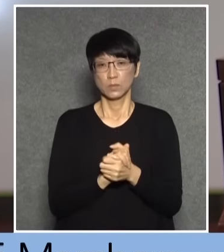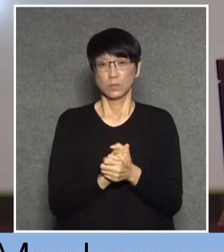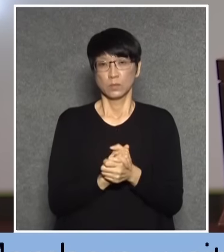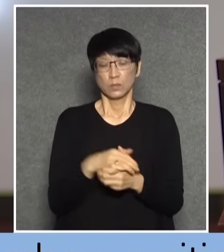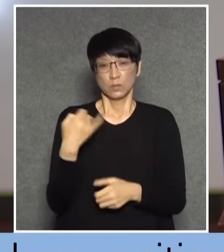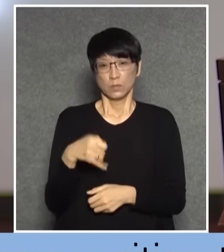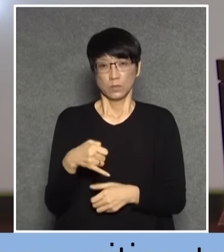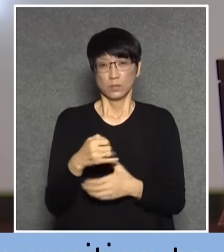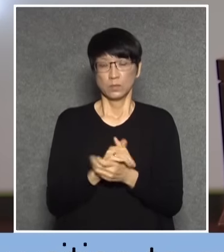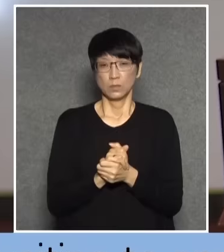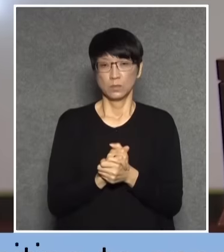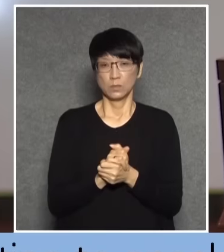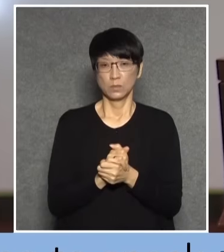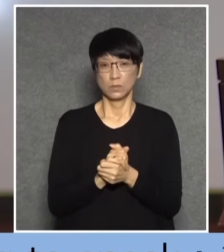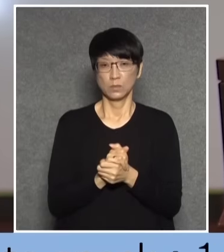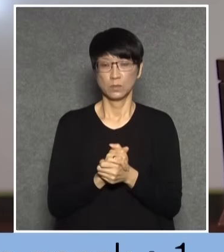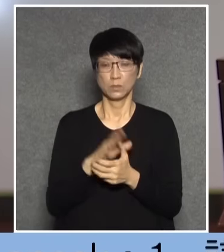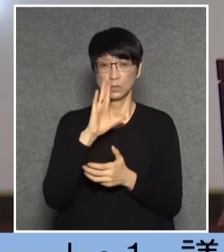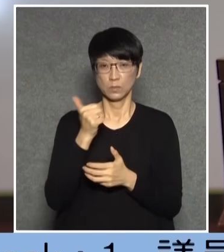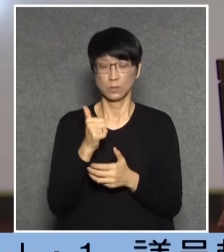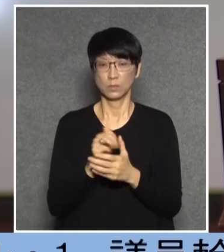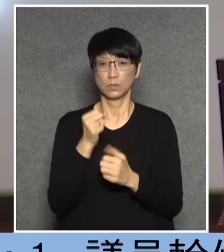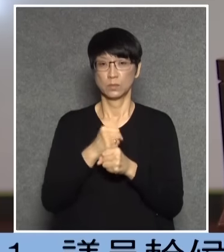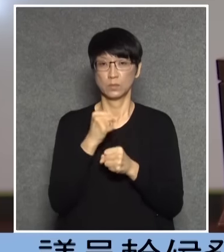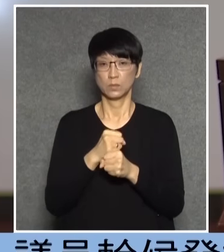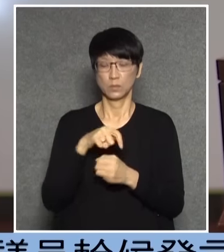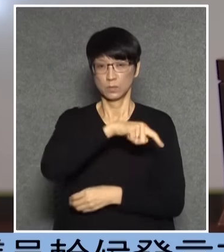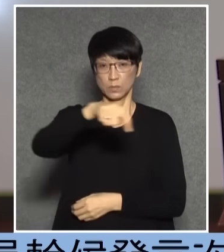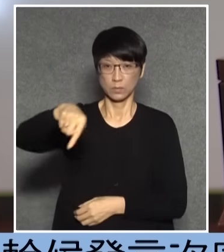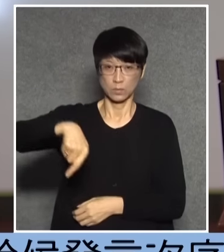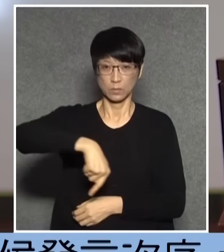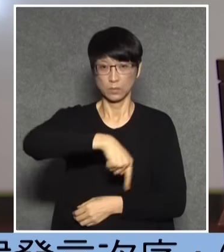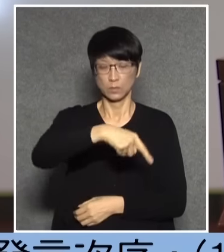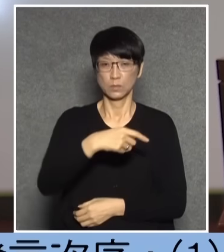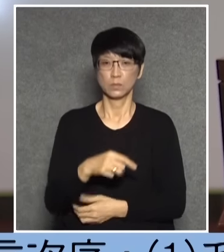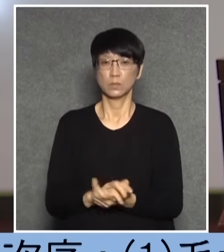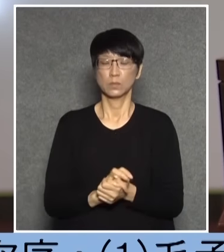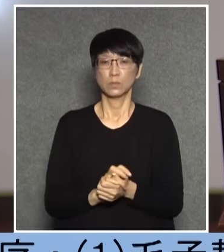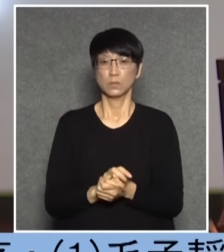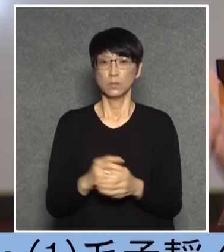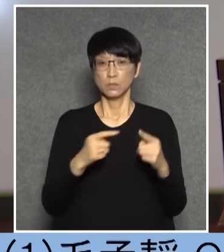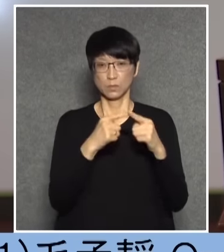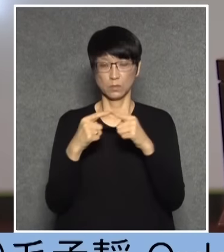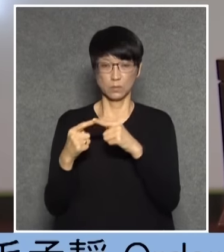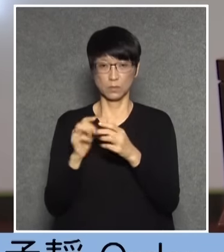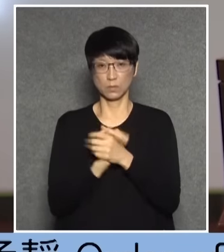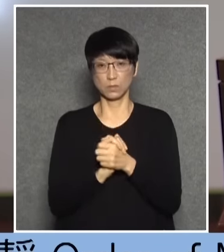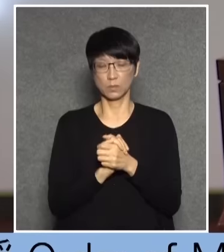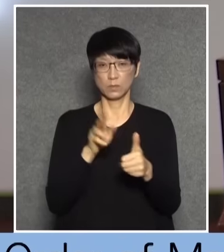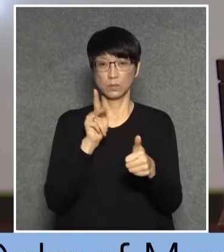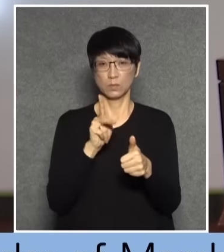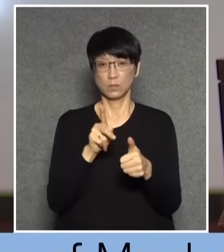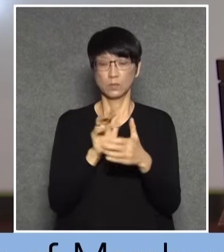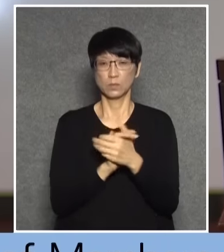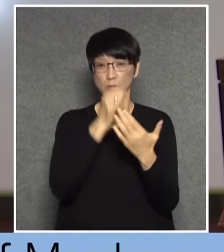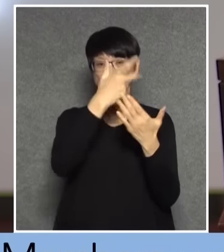夠的，啊，即是在一個合理可行的範圍底下呢，是應該要容許市民可以透過一些機制